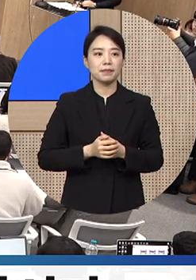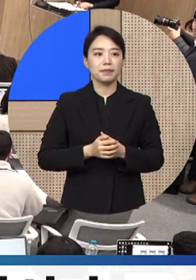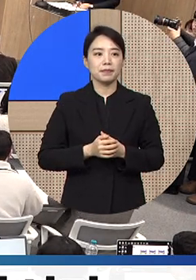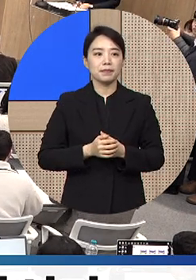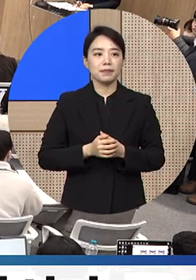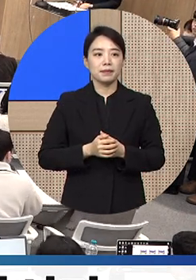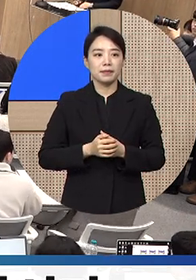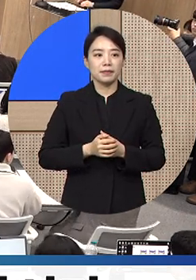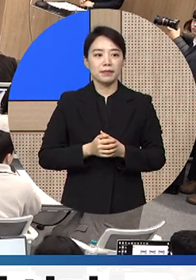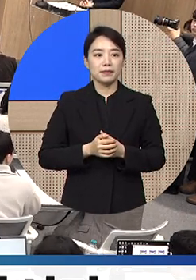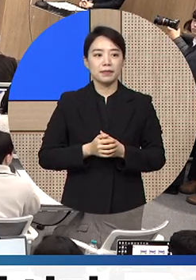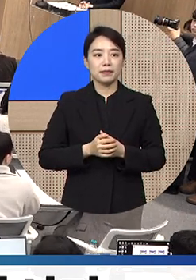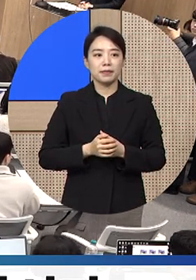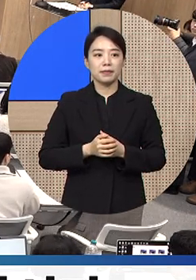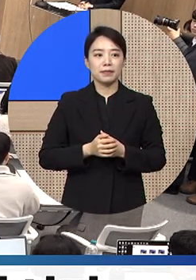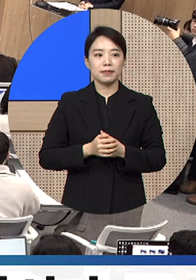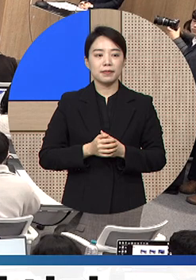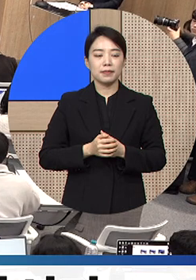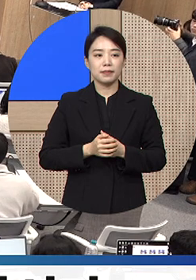장춘식 기자님.